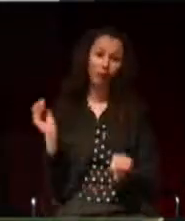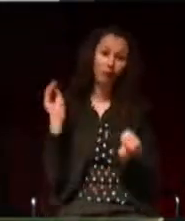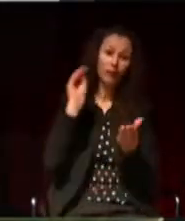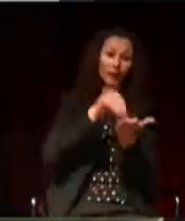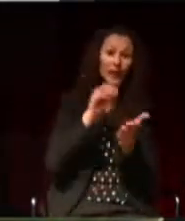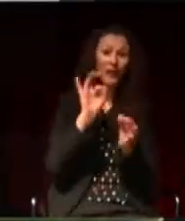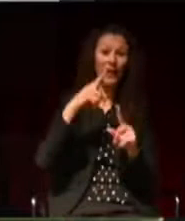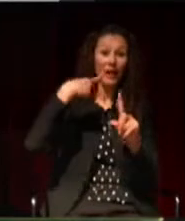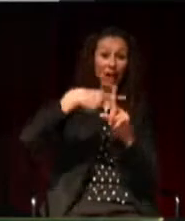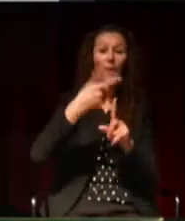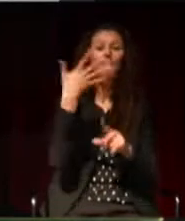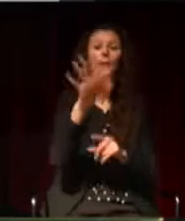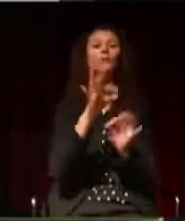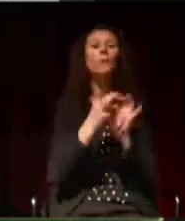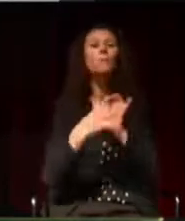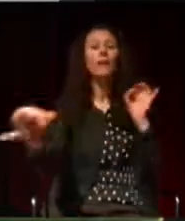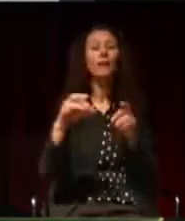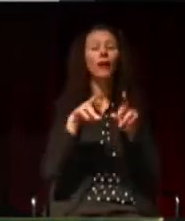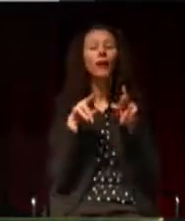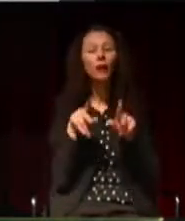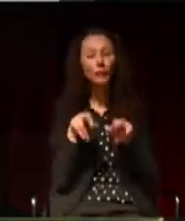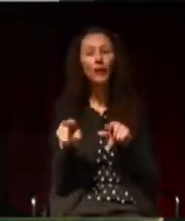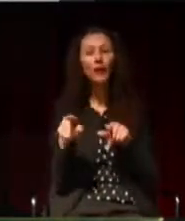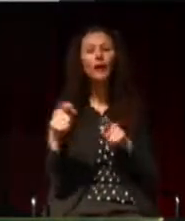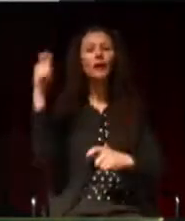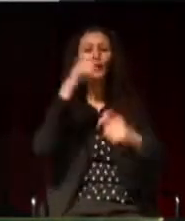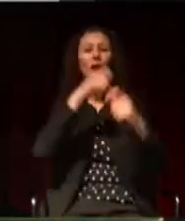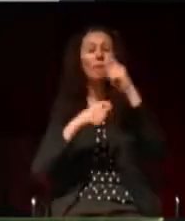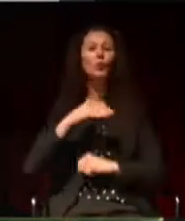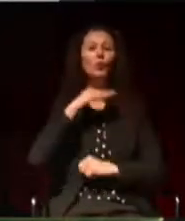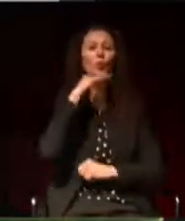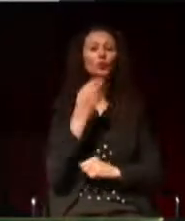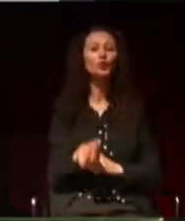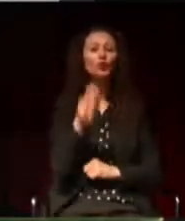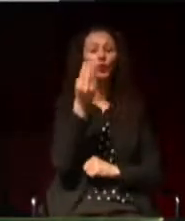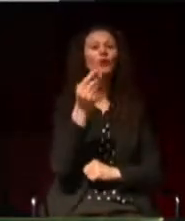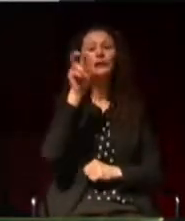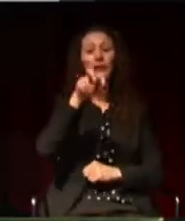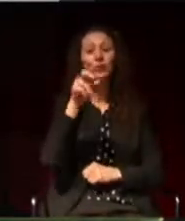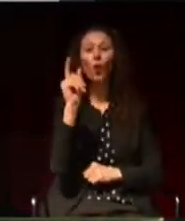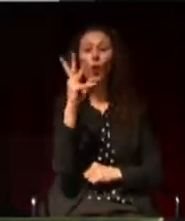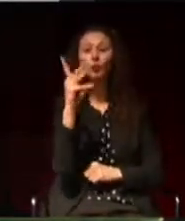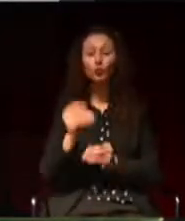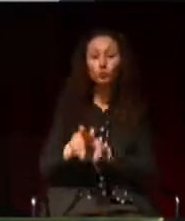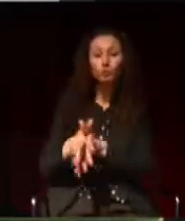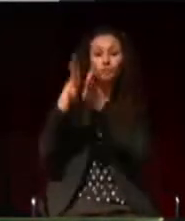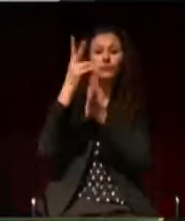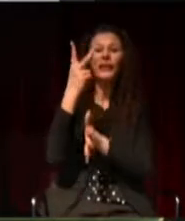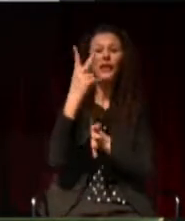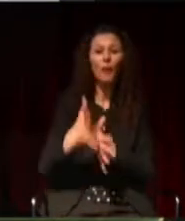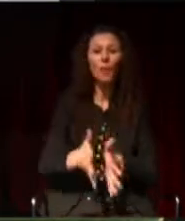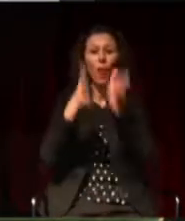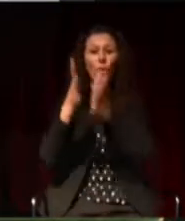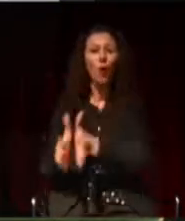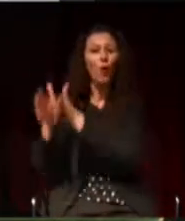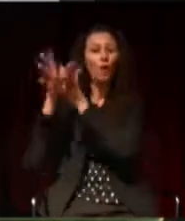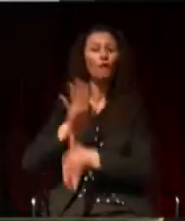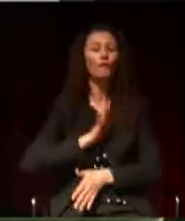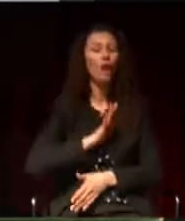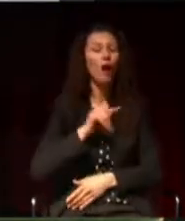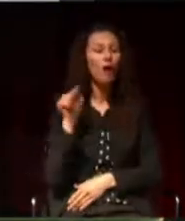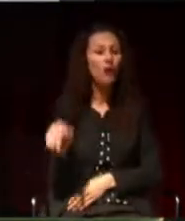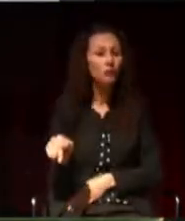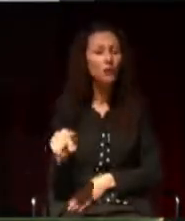zaman yaklaşık 5000 metrekare bir gibi bir yapı yoğunluğu çıkıyor. Yani 8 ve 13 katlı iki blok var burada. Şimdi